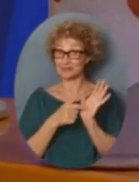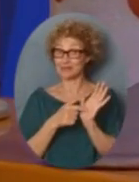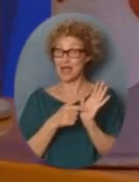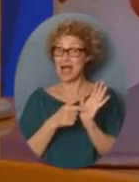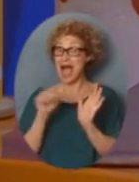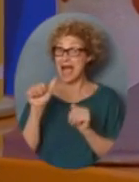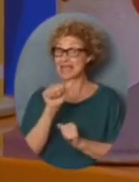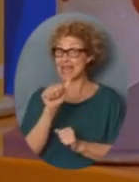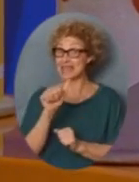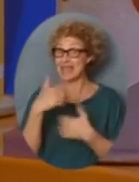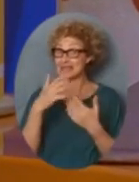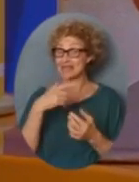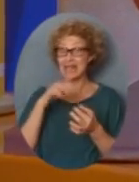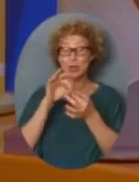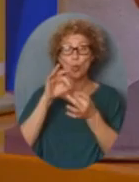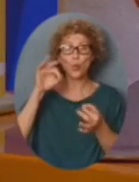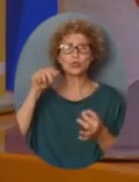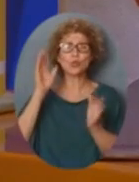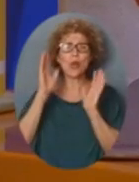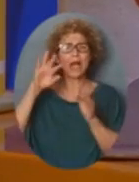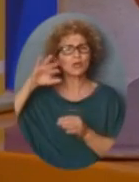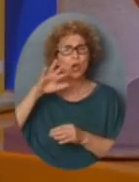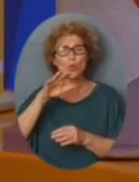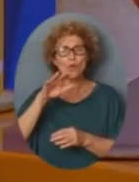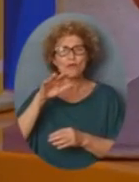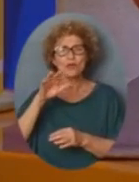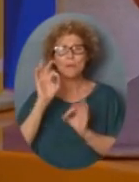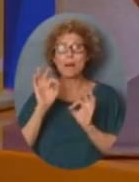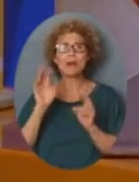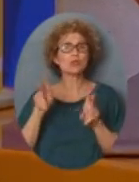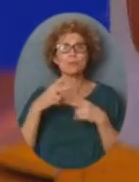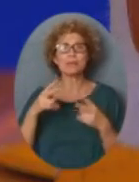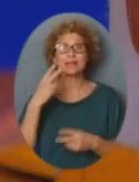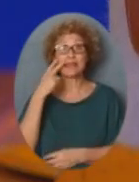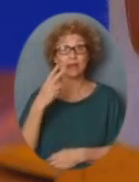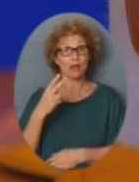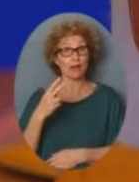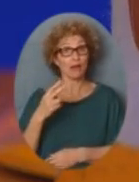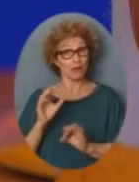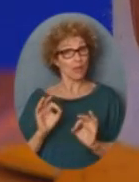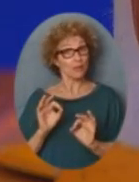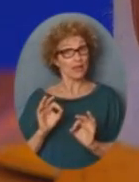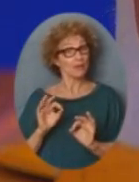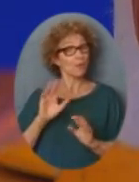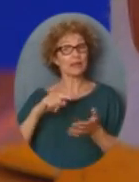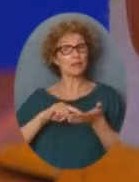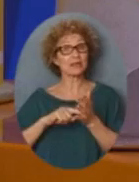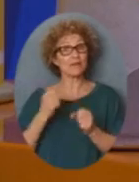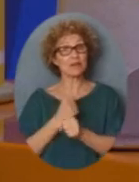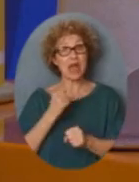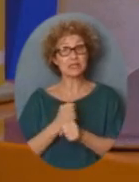הילד נתנה לי חוט שהוא כל כך שקוף שהוא ממש בלתי נראה. באמת? ומה אתה מתכוון לעשות